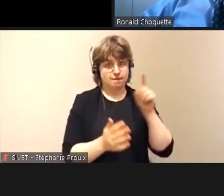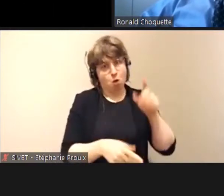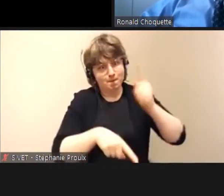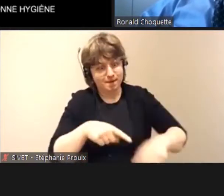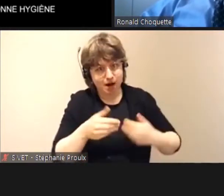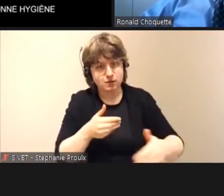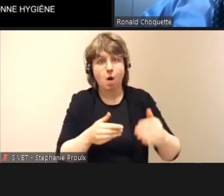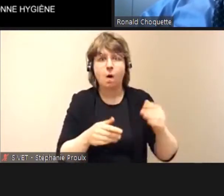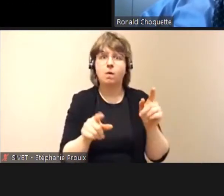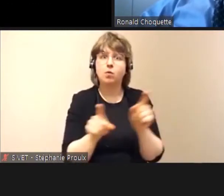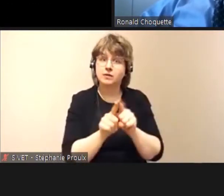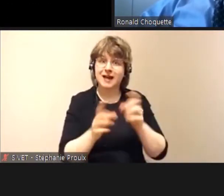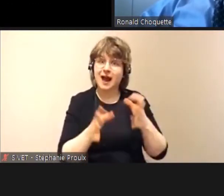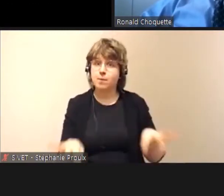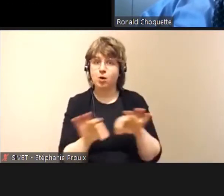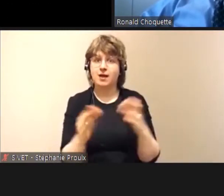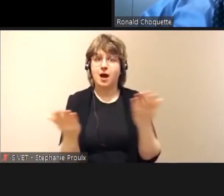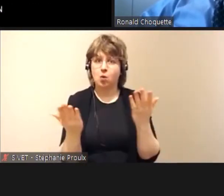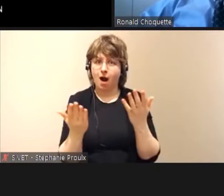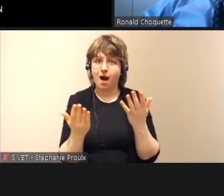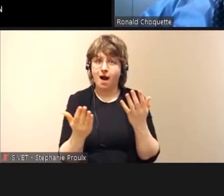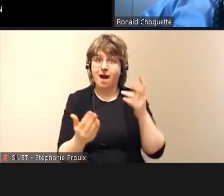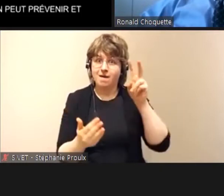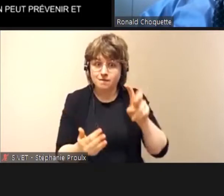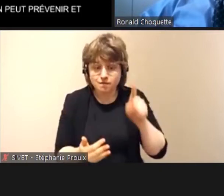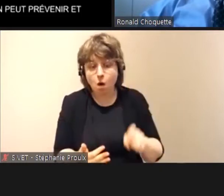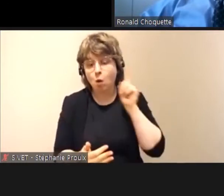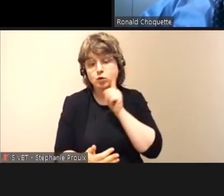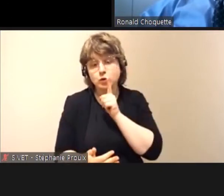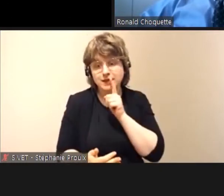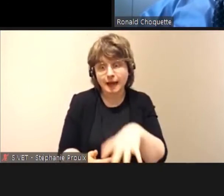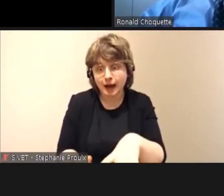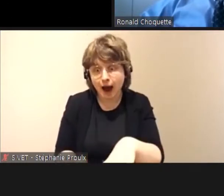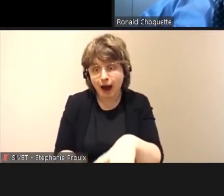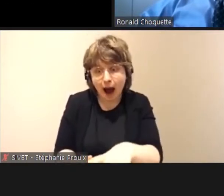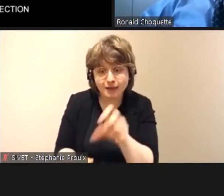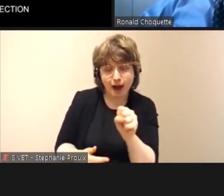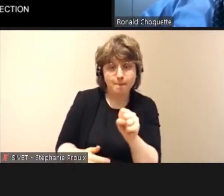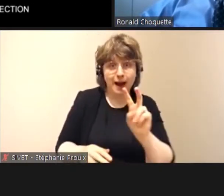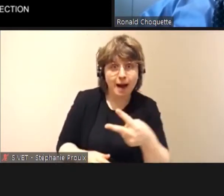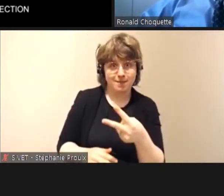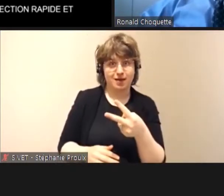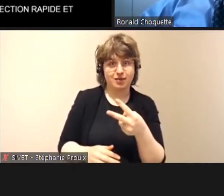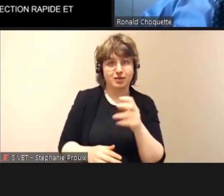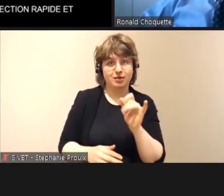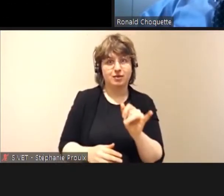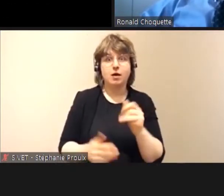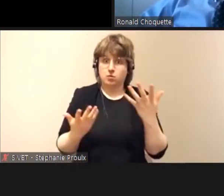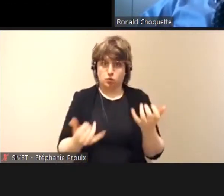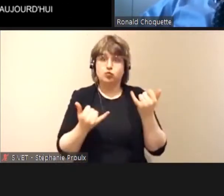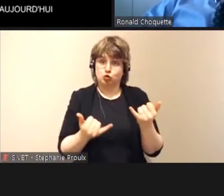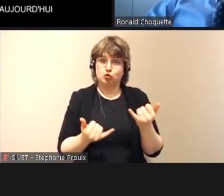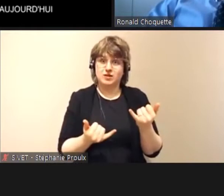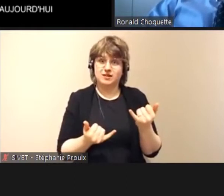la clé, c'est la détection rapide et l'évaluation clinique. Alors, justement, aujourd'hui, on a avec